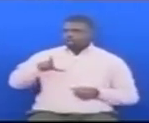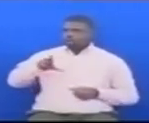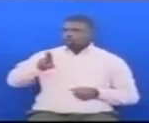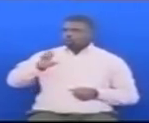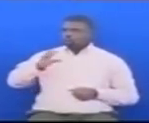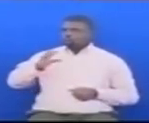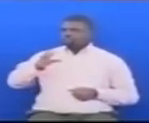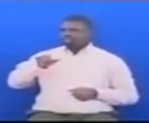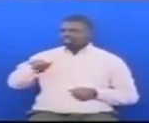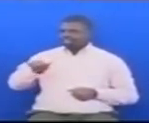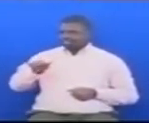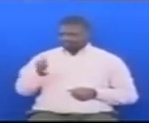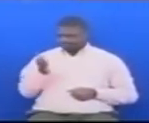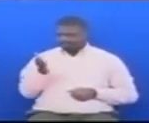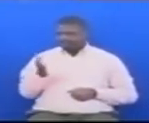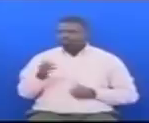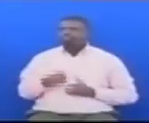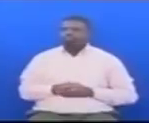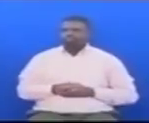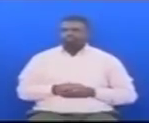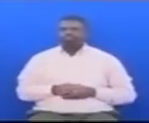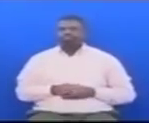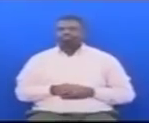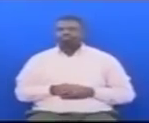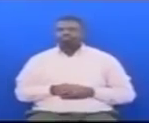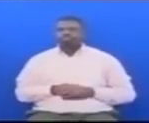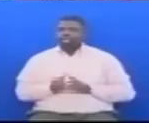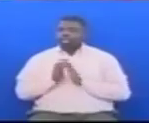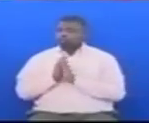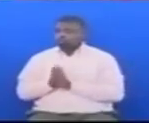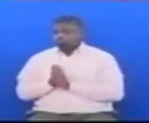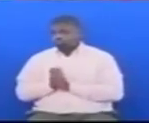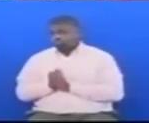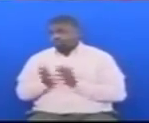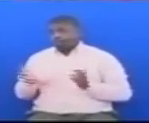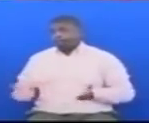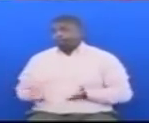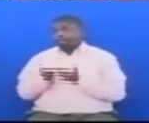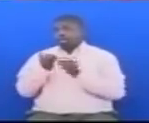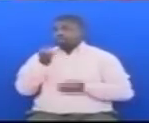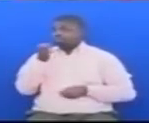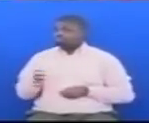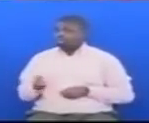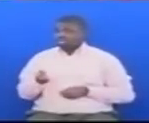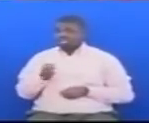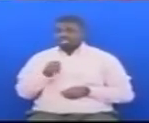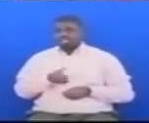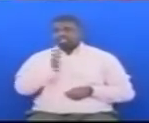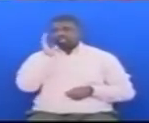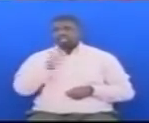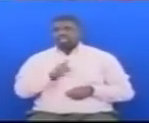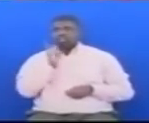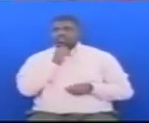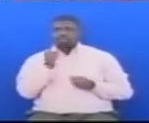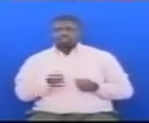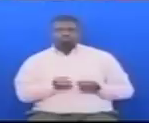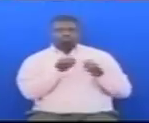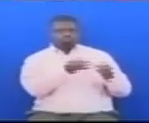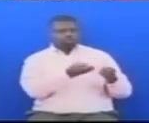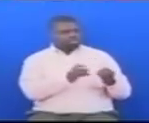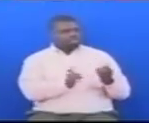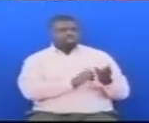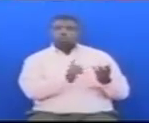Spika, nakushukuru. Na ni kwa bahati mbaya tu kwamba serikali inatoa majibu na takwimu